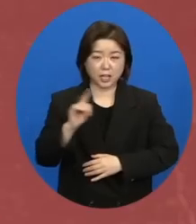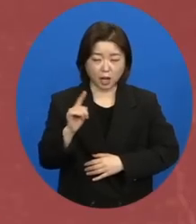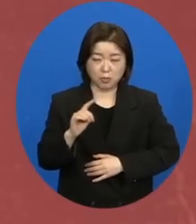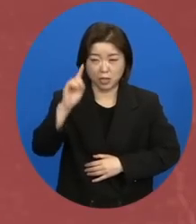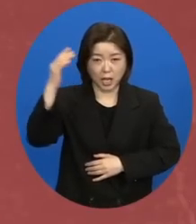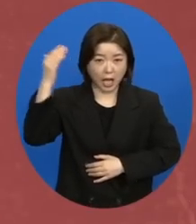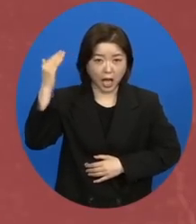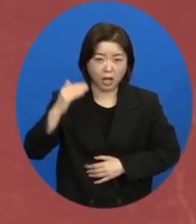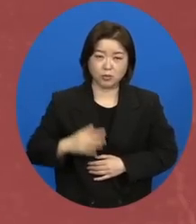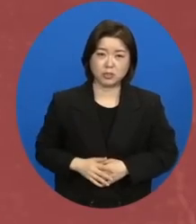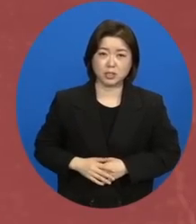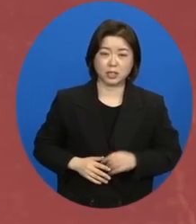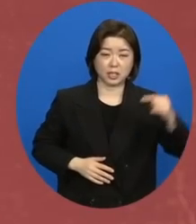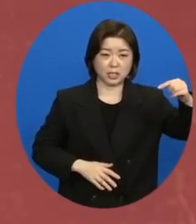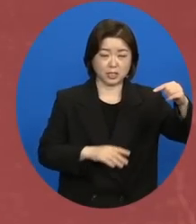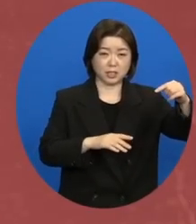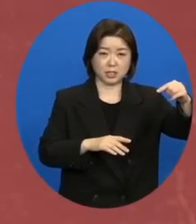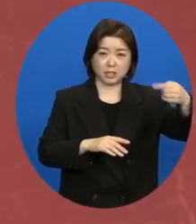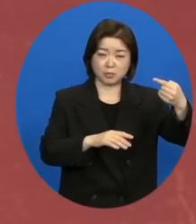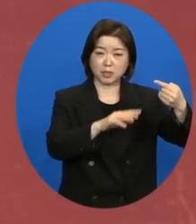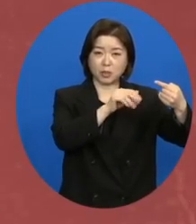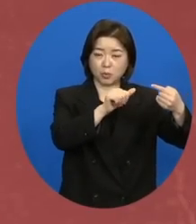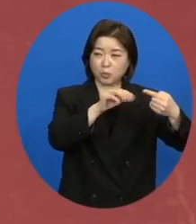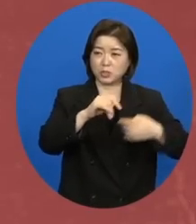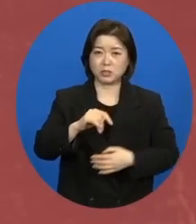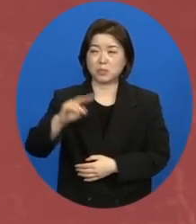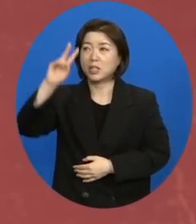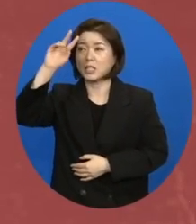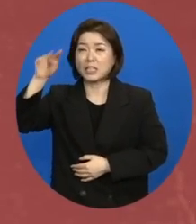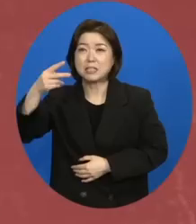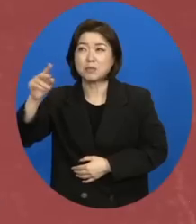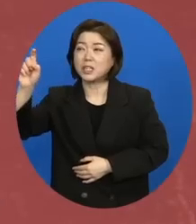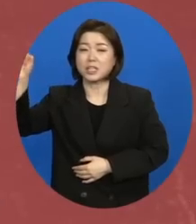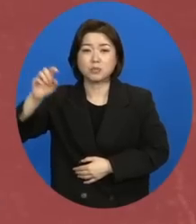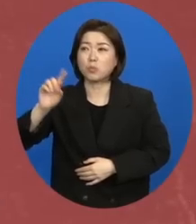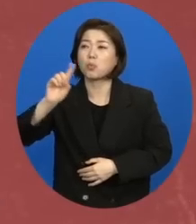사람이 1m 50이면 2m 10m짜리가 어디 있겠어요.